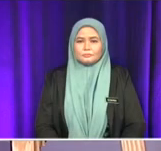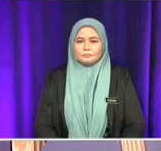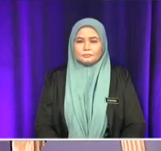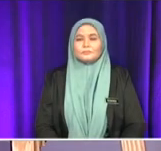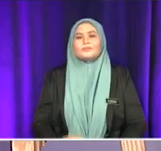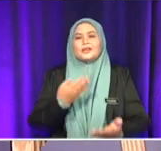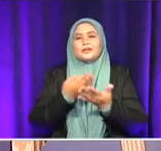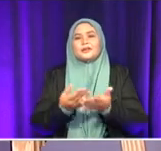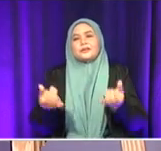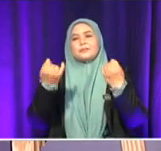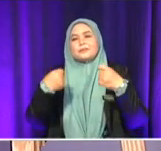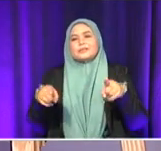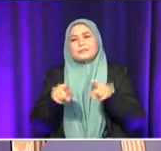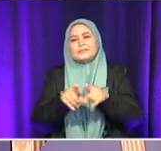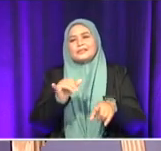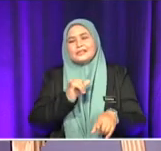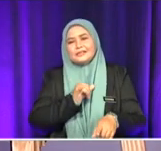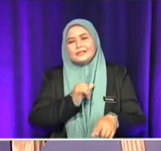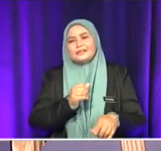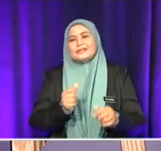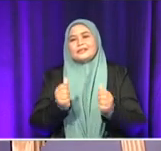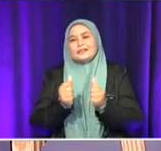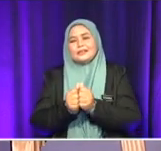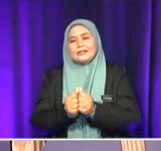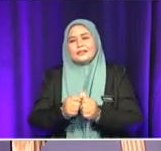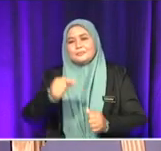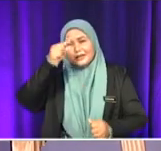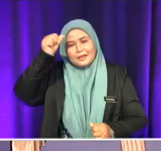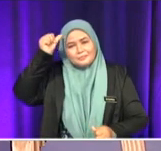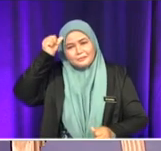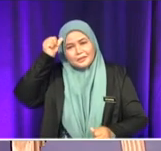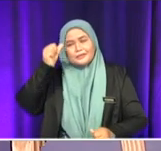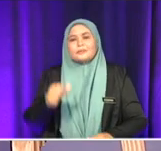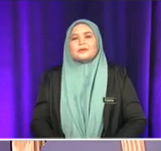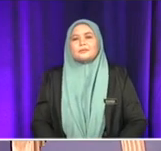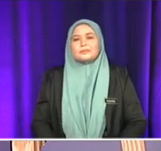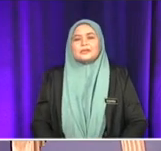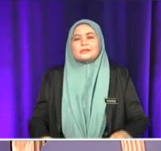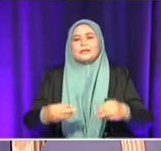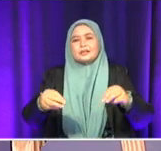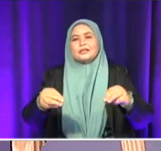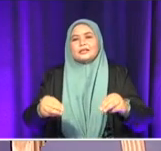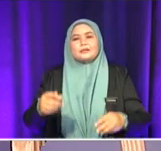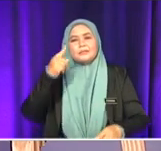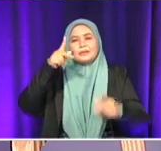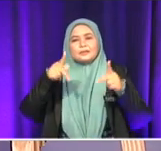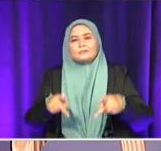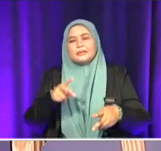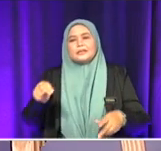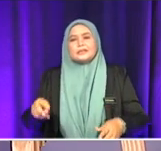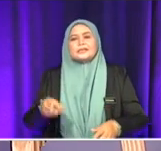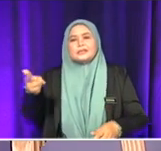Baiklah kembali bersama saya masih di dtb KPM pada hari ini dalam slot menengah atas segala mata pelajaran sejarah